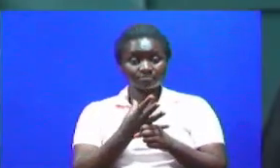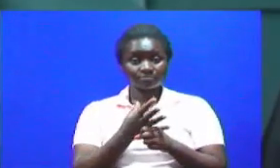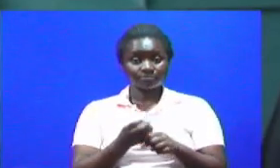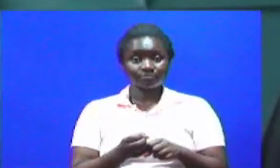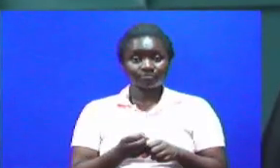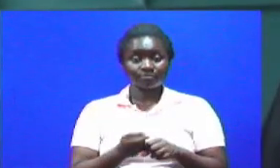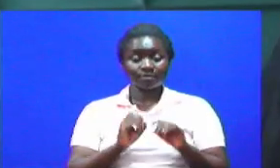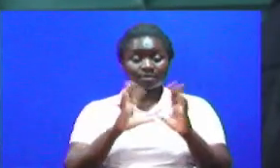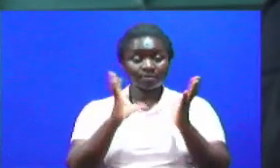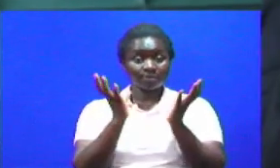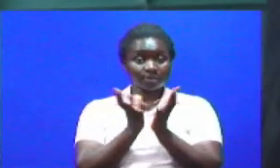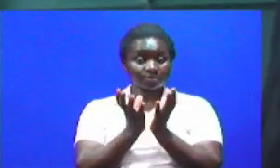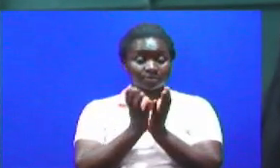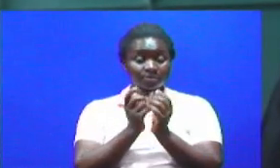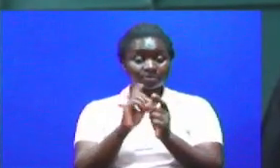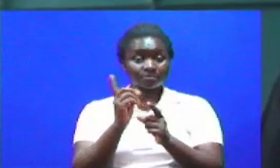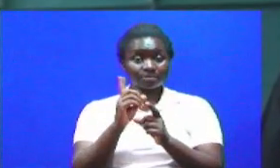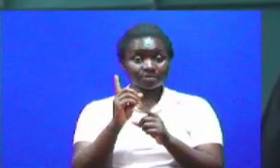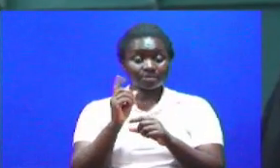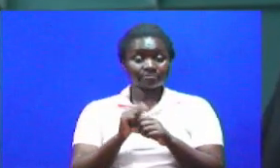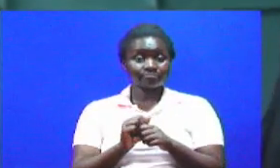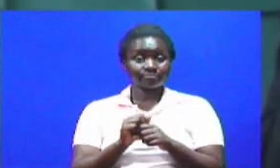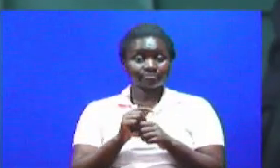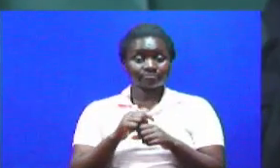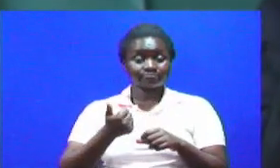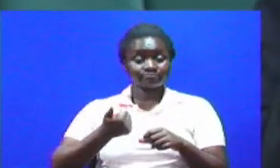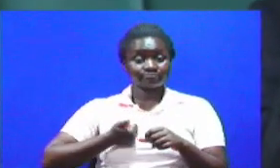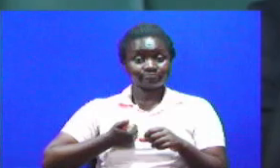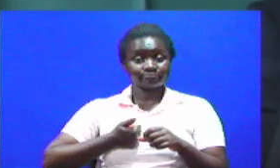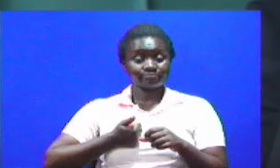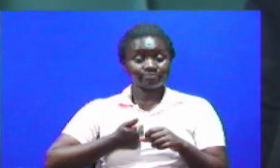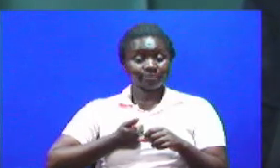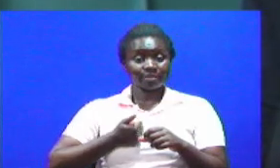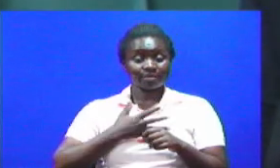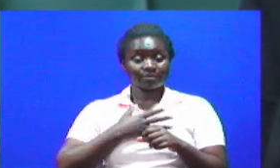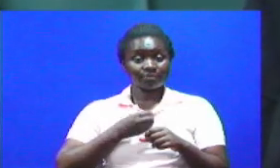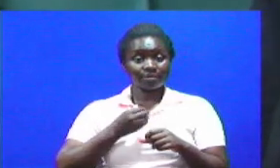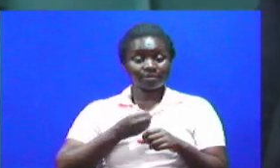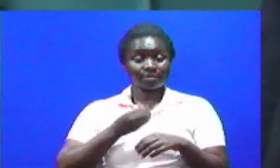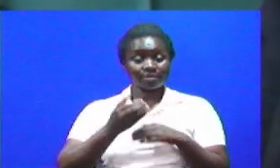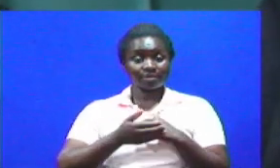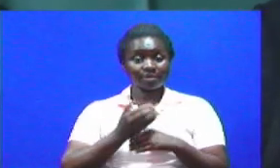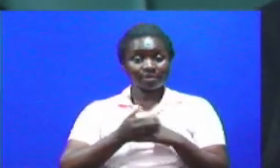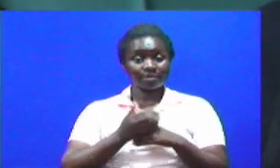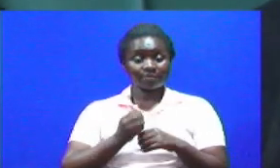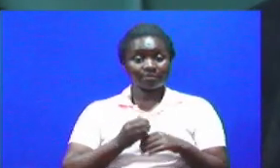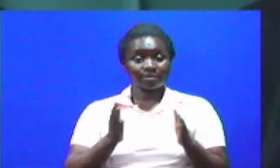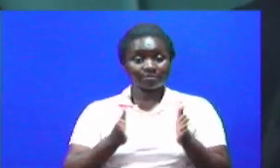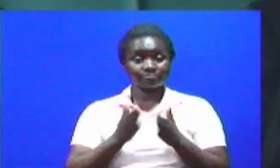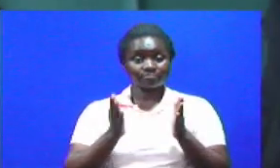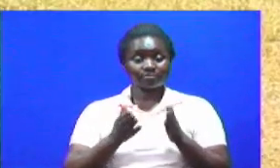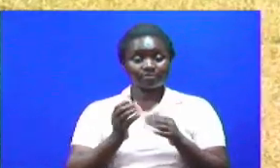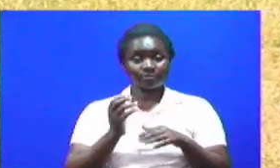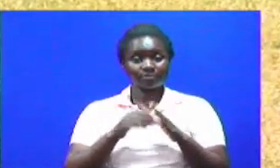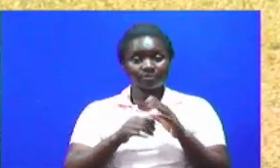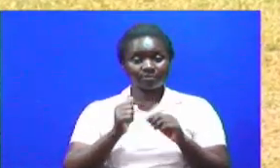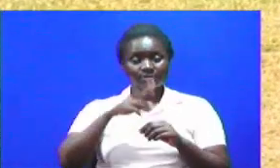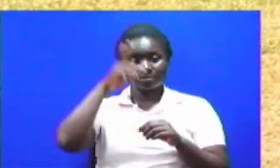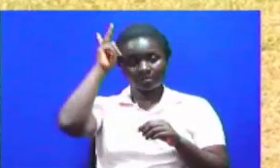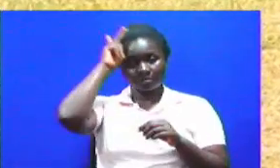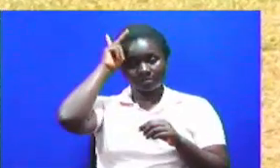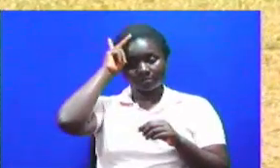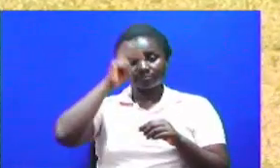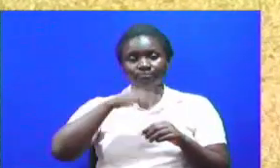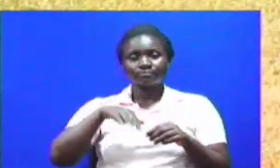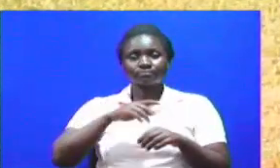ese yaito namono umwana nyaruka natakeire arendwe asegetwe asensemo yesomo Omugambibwe